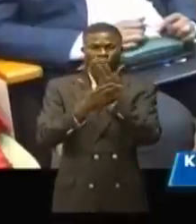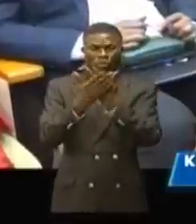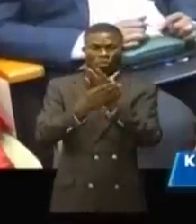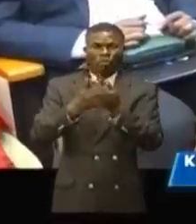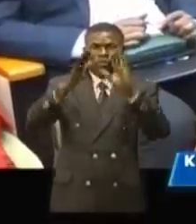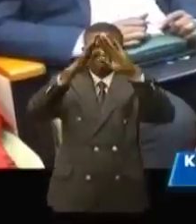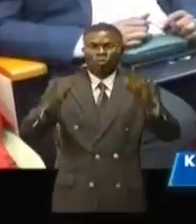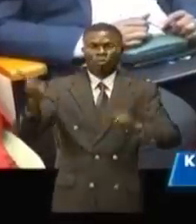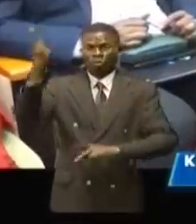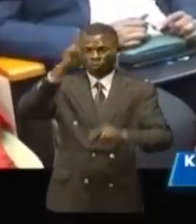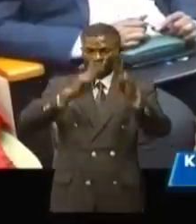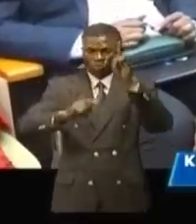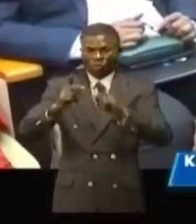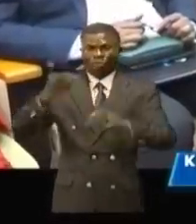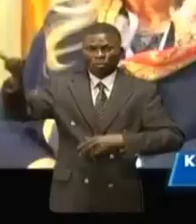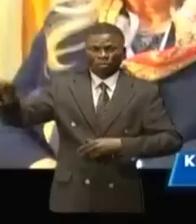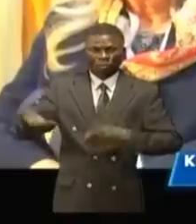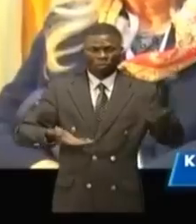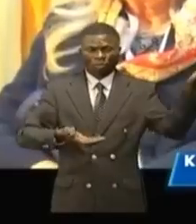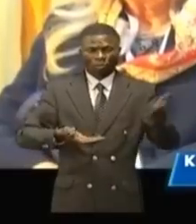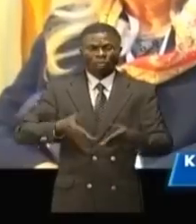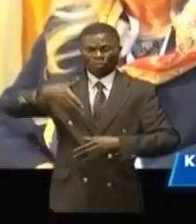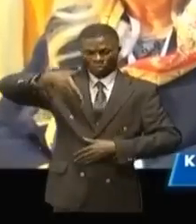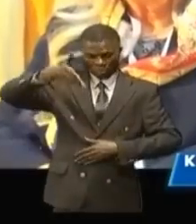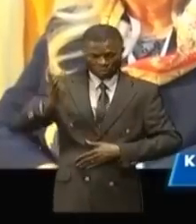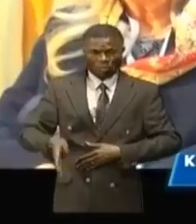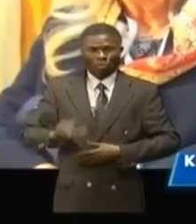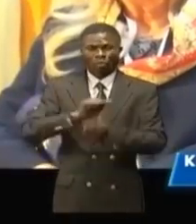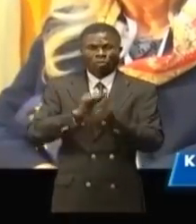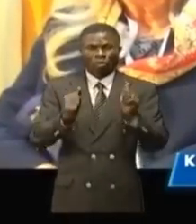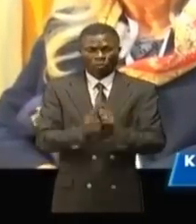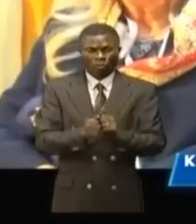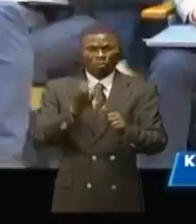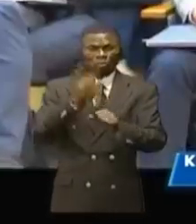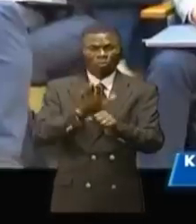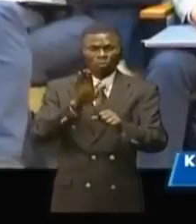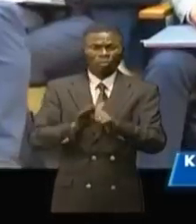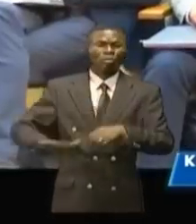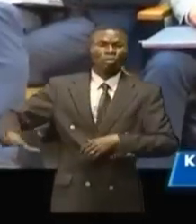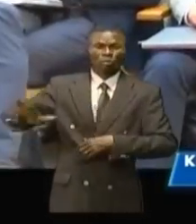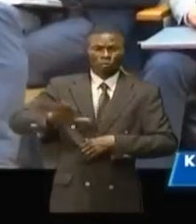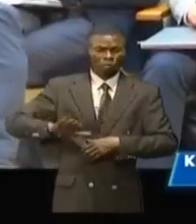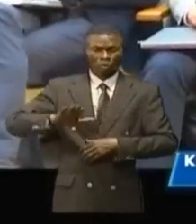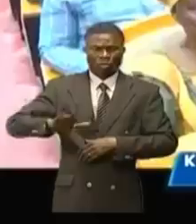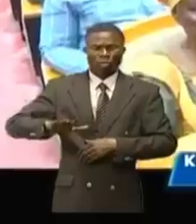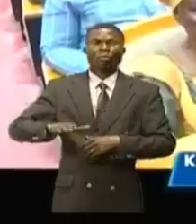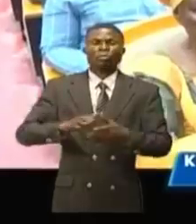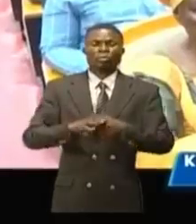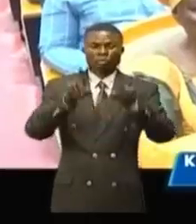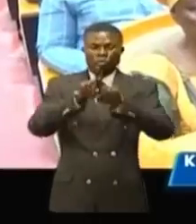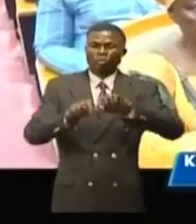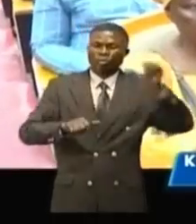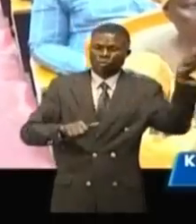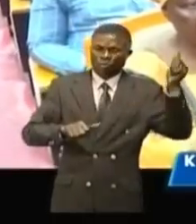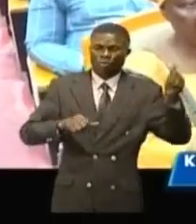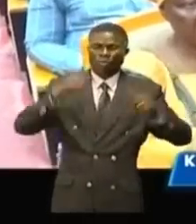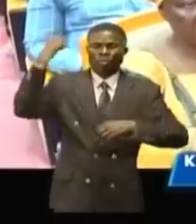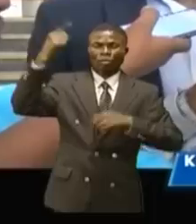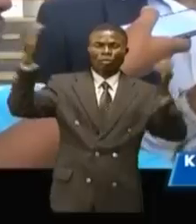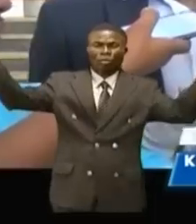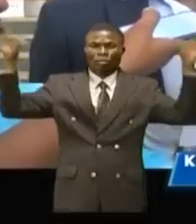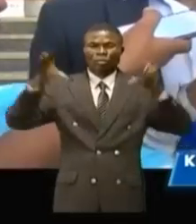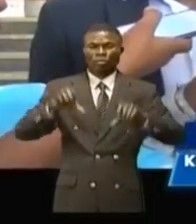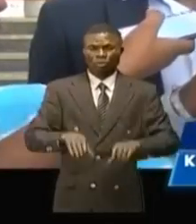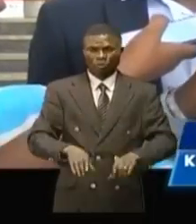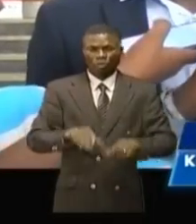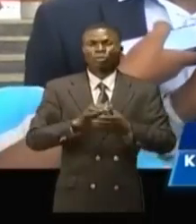Peuple et qui a accueilli des experts dans le domaine venus de différents coins de la RDC et d'autres pays du monde. The reason